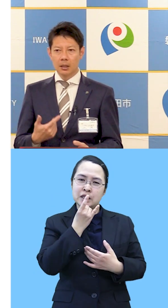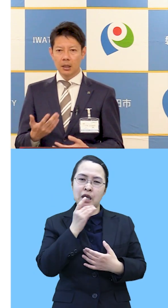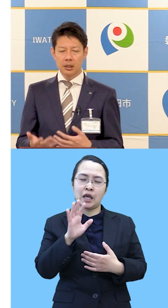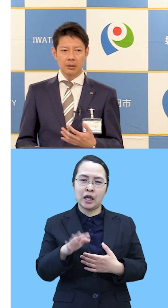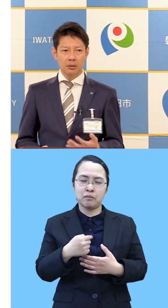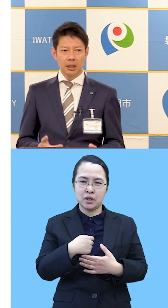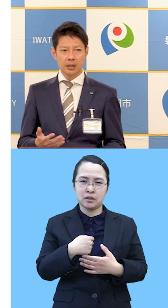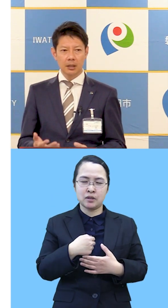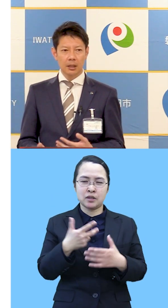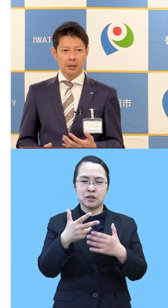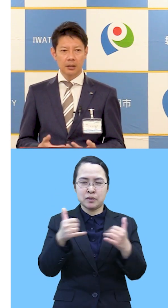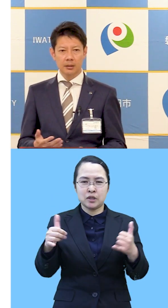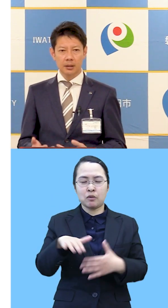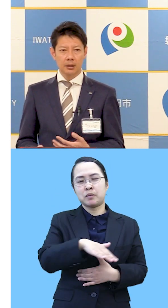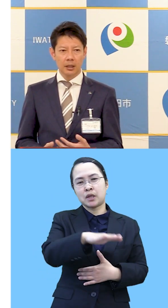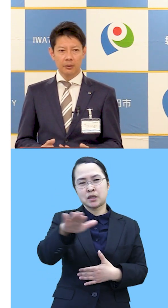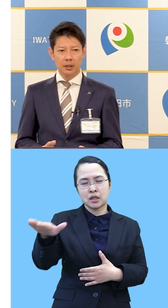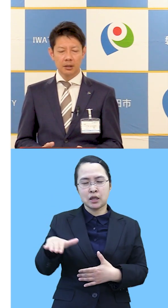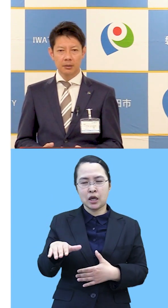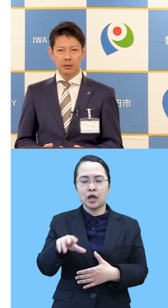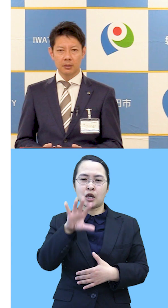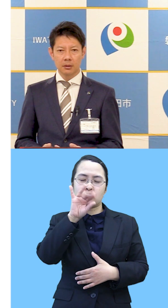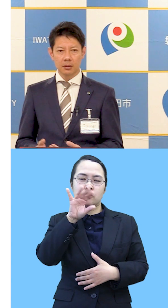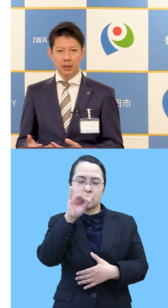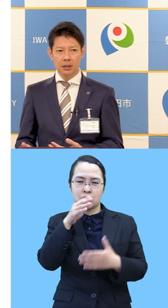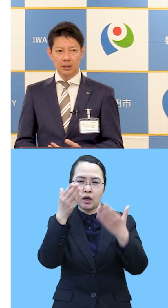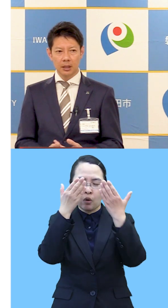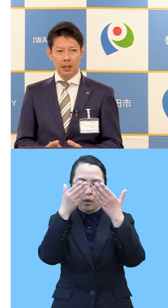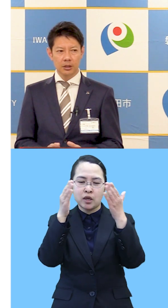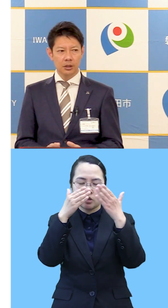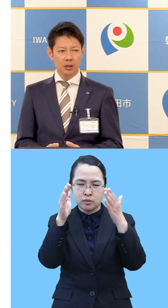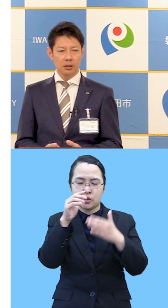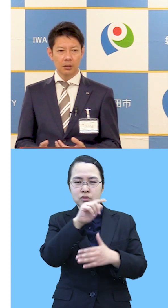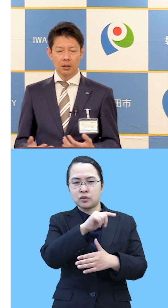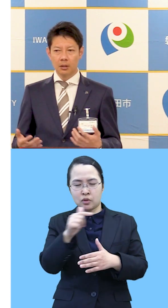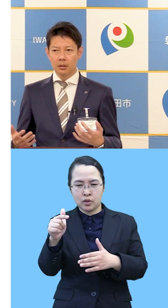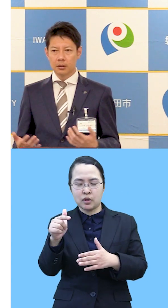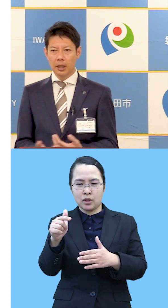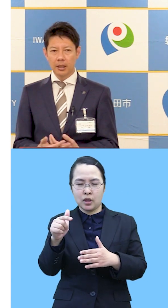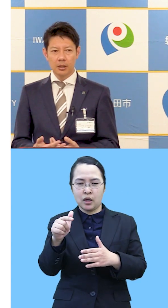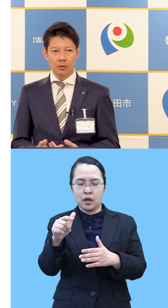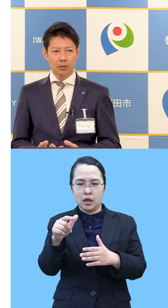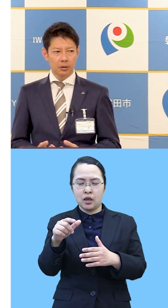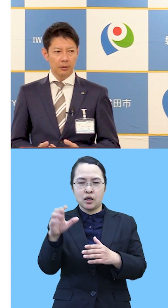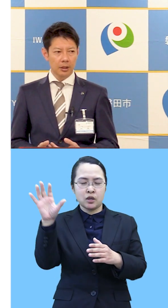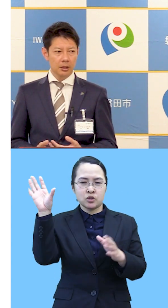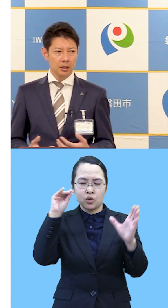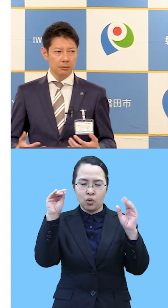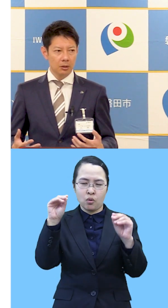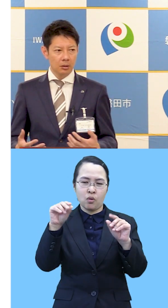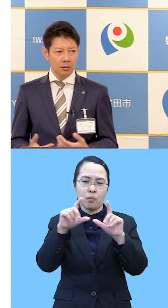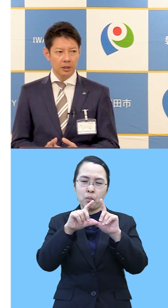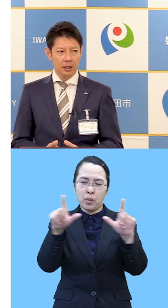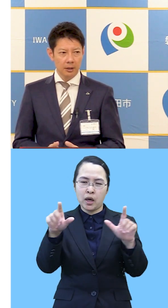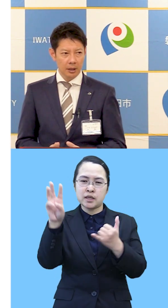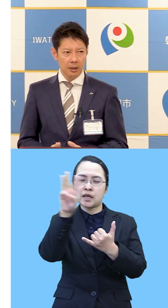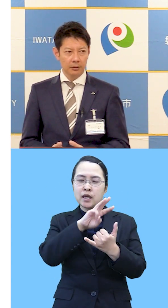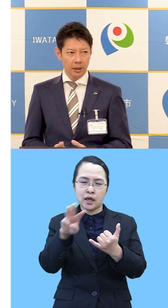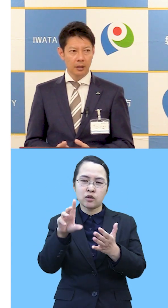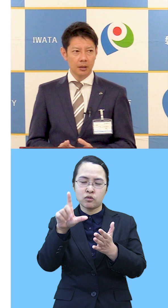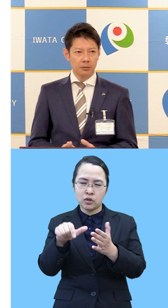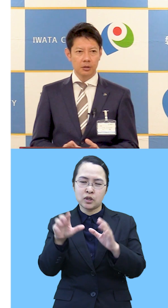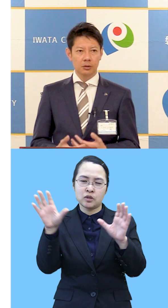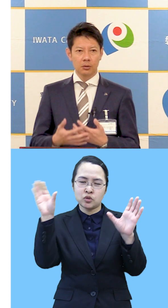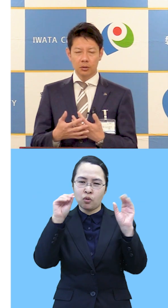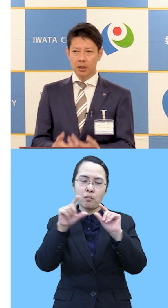今市民の皆さんがツイッターやフェイスブック、インスタで発信している災害情報って私たちも無下にはでき